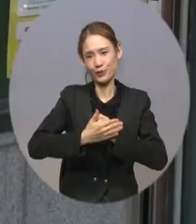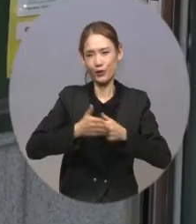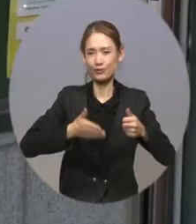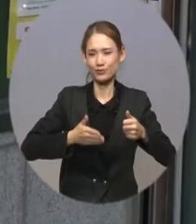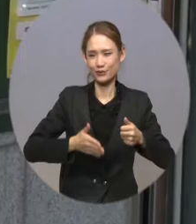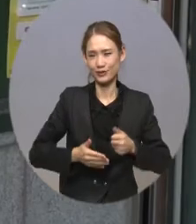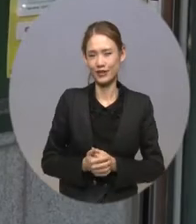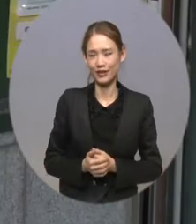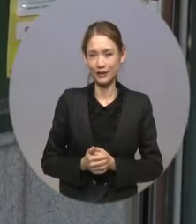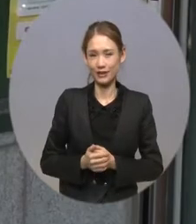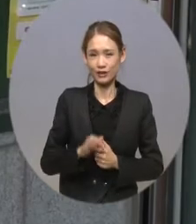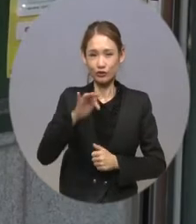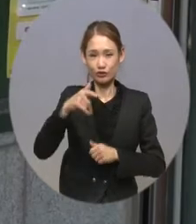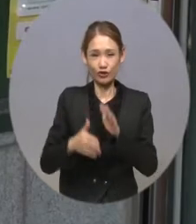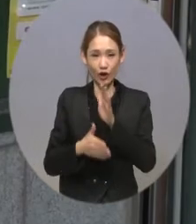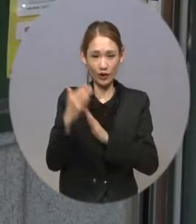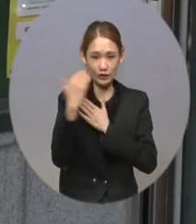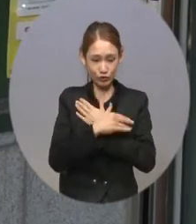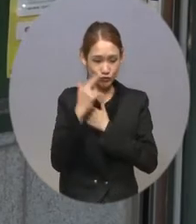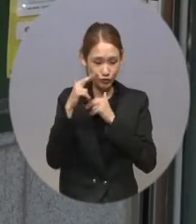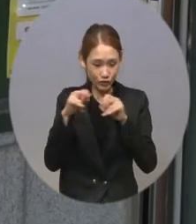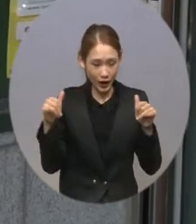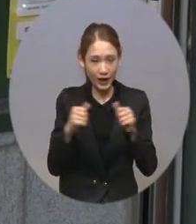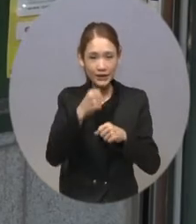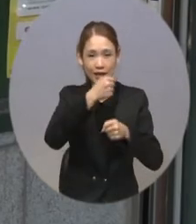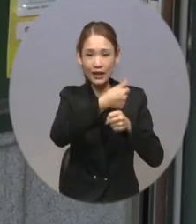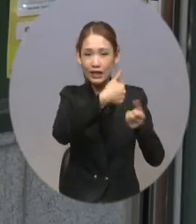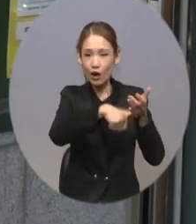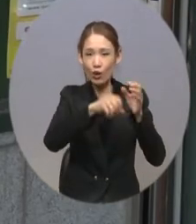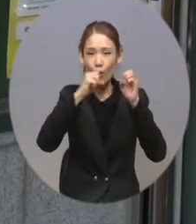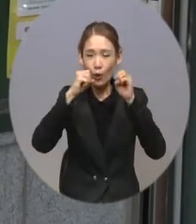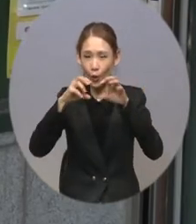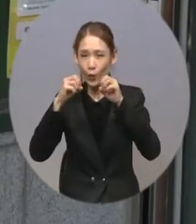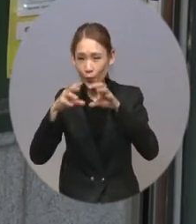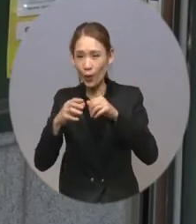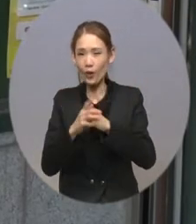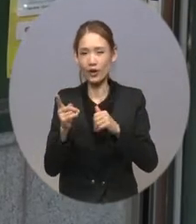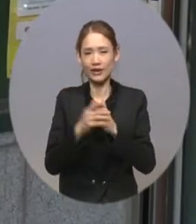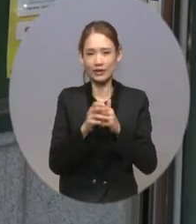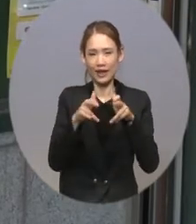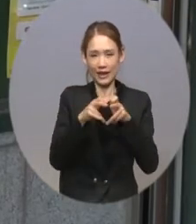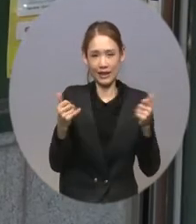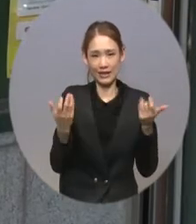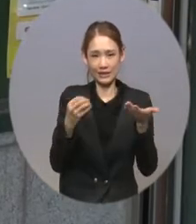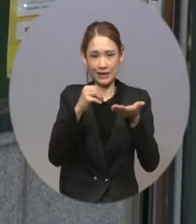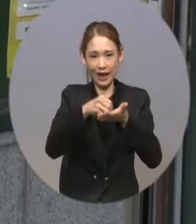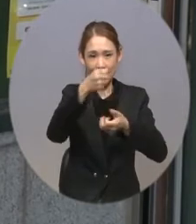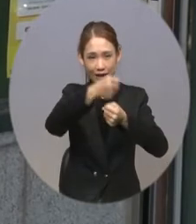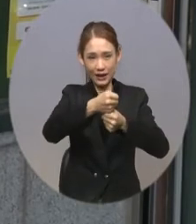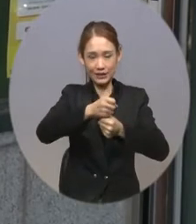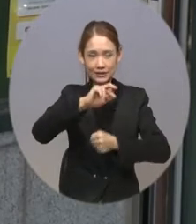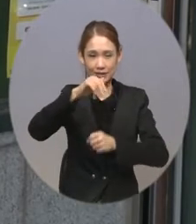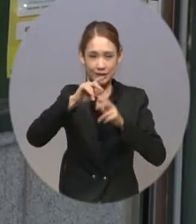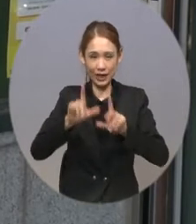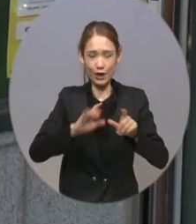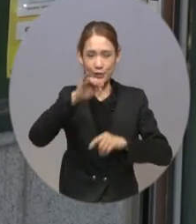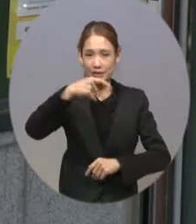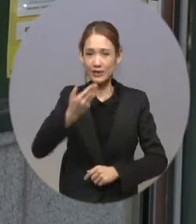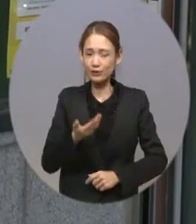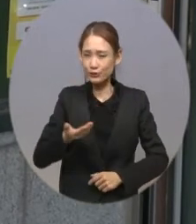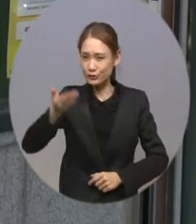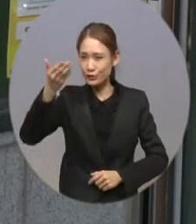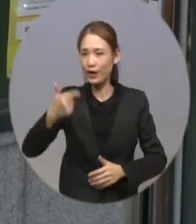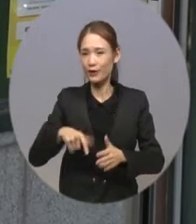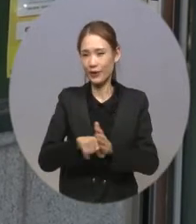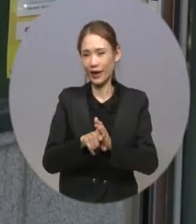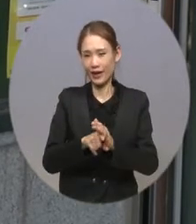부탁드립니다. 순천시 중증장애인 생산제품 홍보 마케팅은 장애인의 일자리 창출과 삶의 질을 높이는